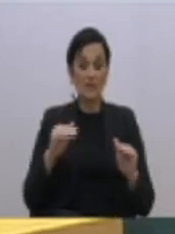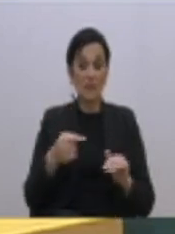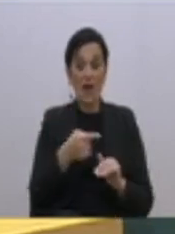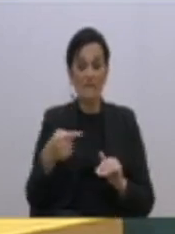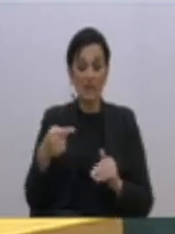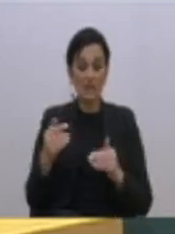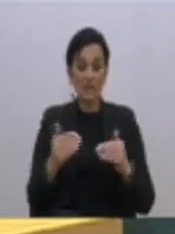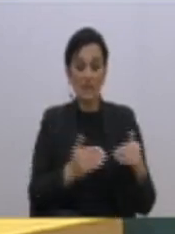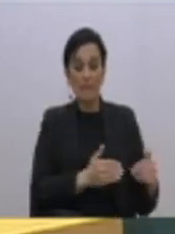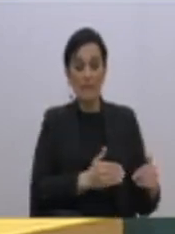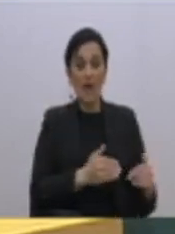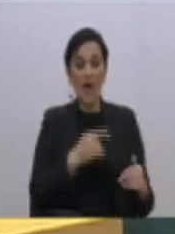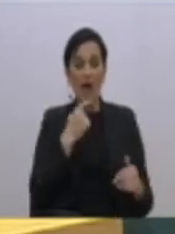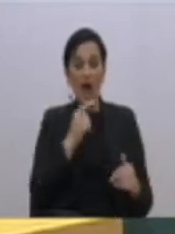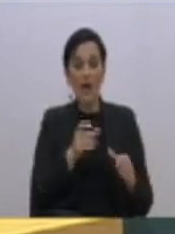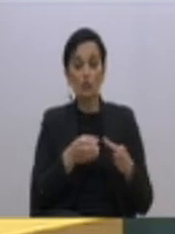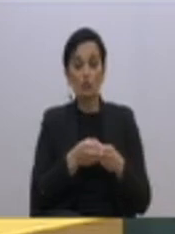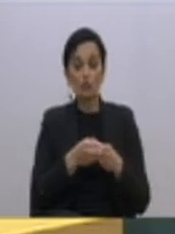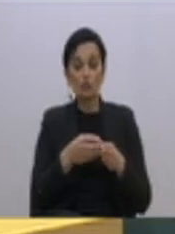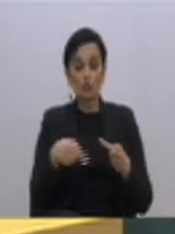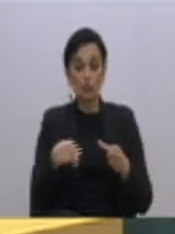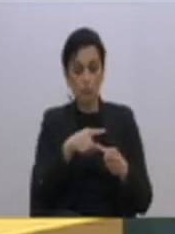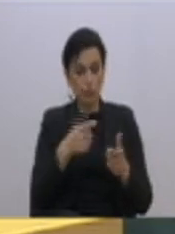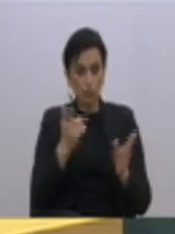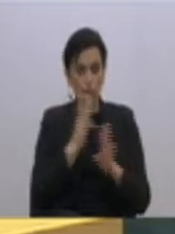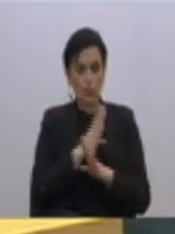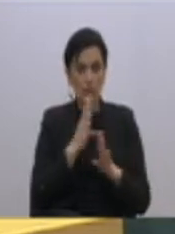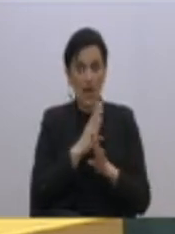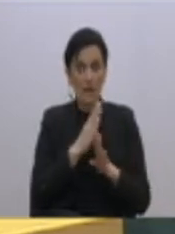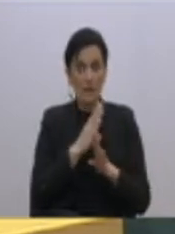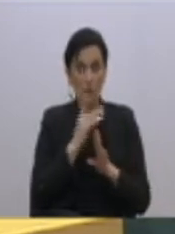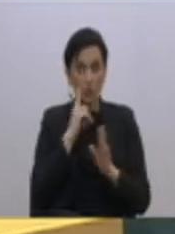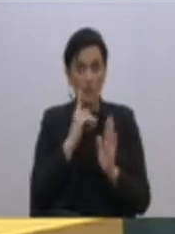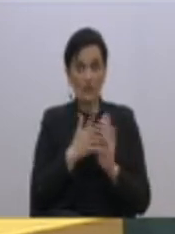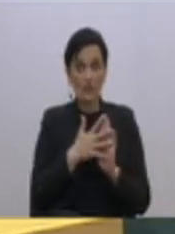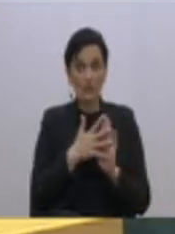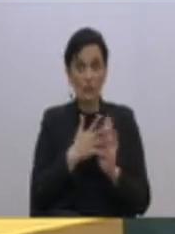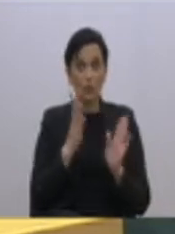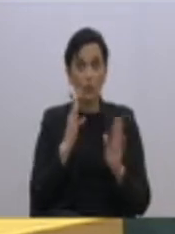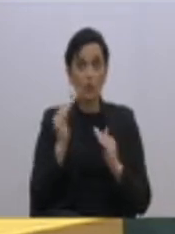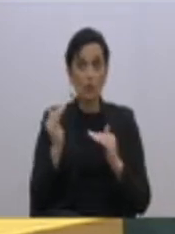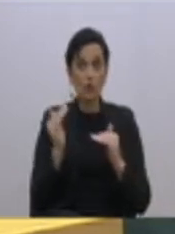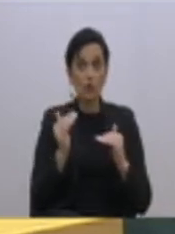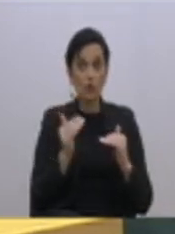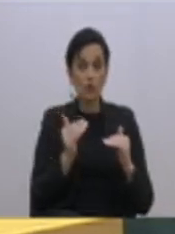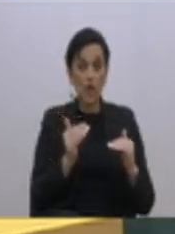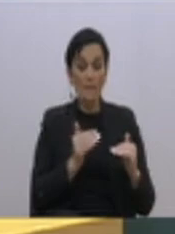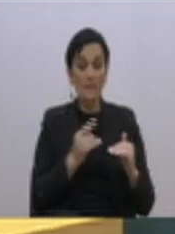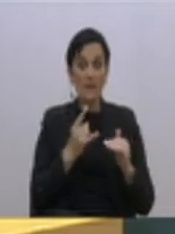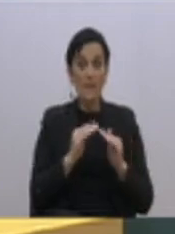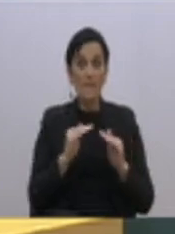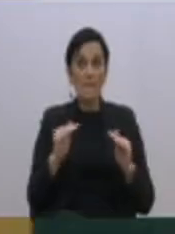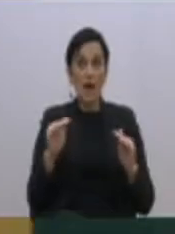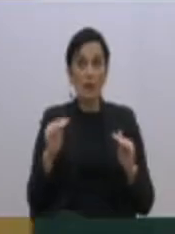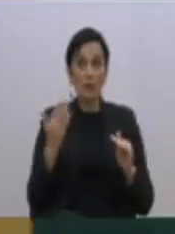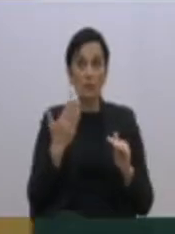ნაკლებია ასაკობრივ ჯგუფში ბუნებრივად. ხტერით ბუნებრივად შემცირდა რაოდენობა იმ ბავშვების,